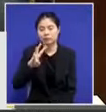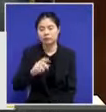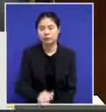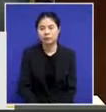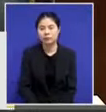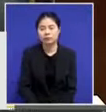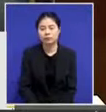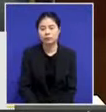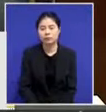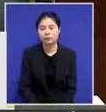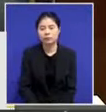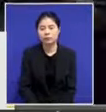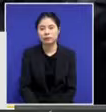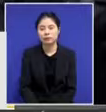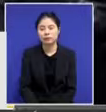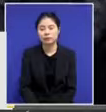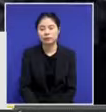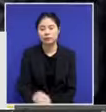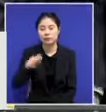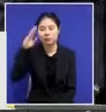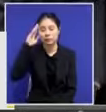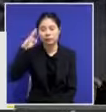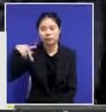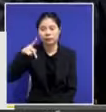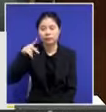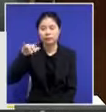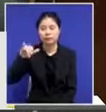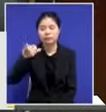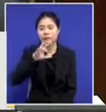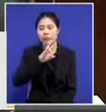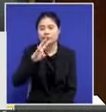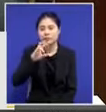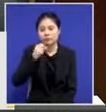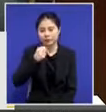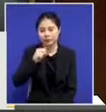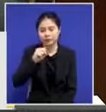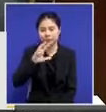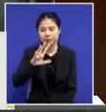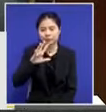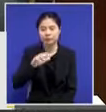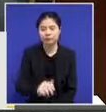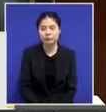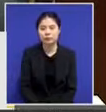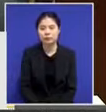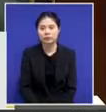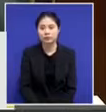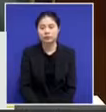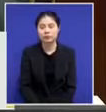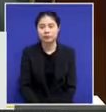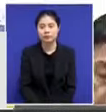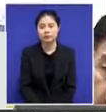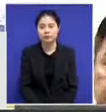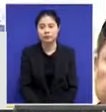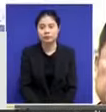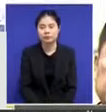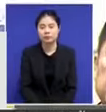รวจเอกอรุณสวัสดี พลเอกประยุทธ์จันทร์โอชาครับ 715นายออนกาดกระโทก